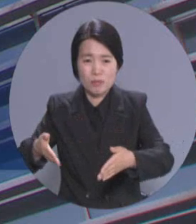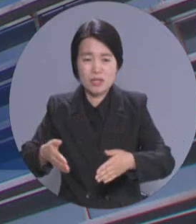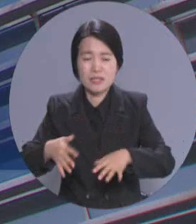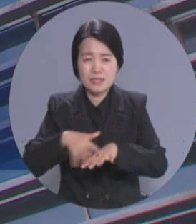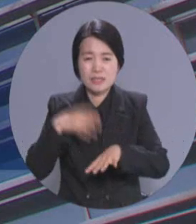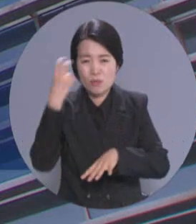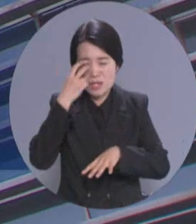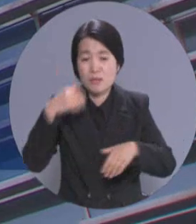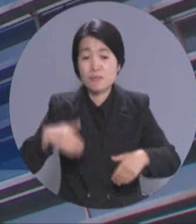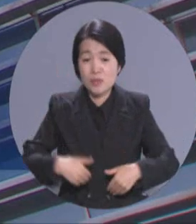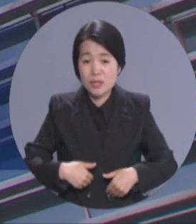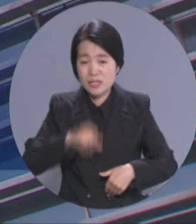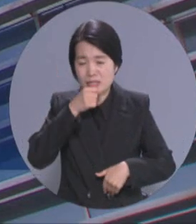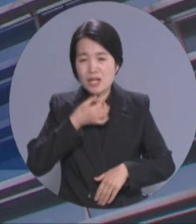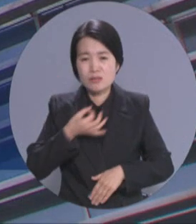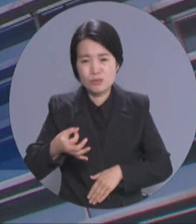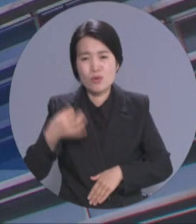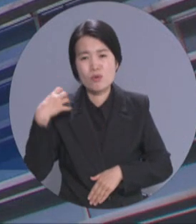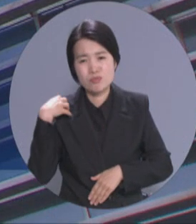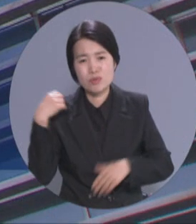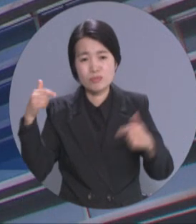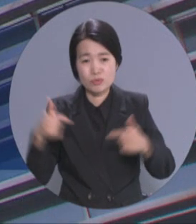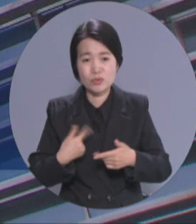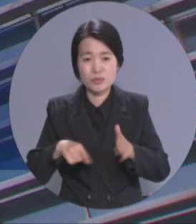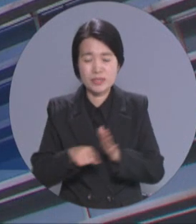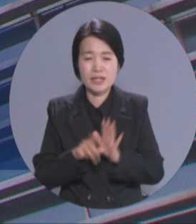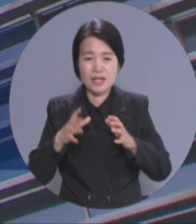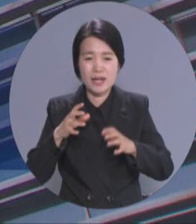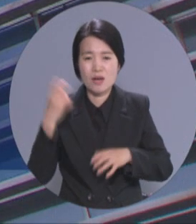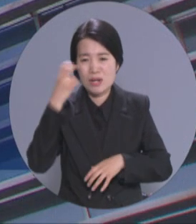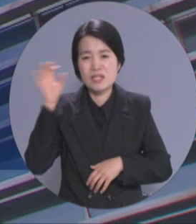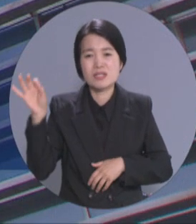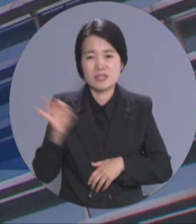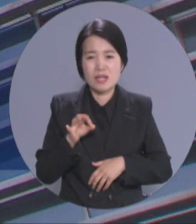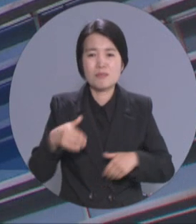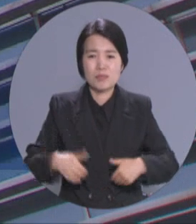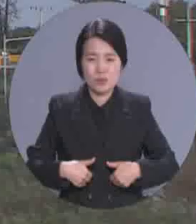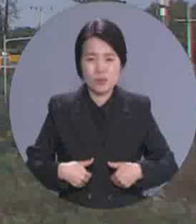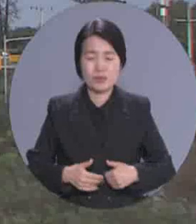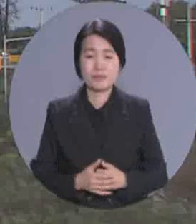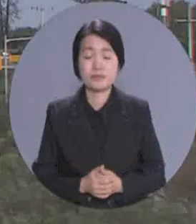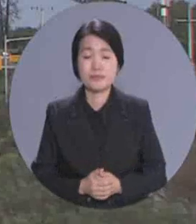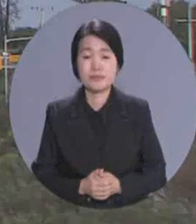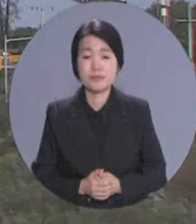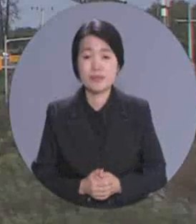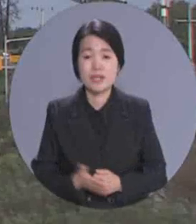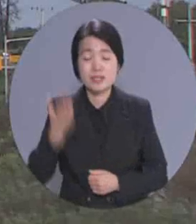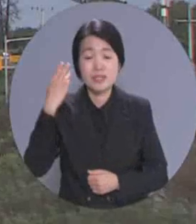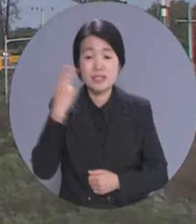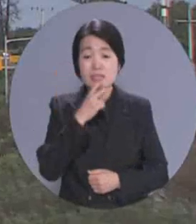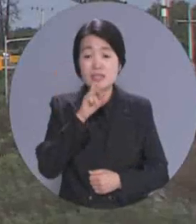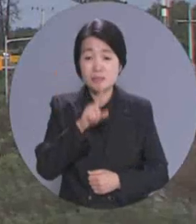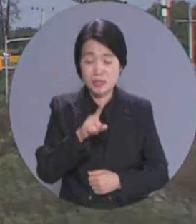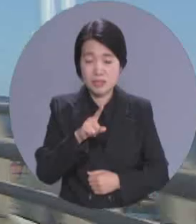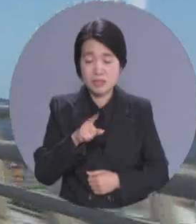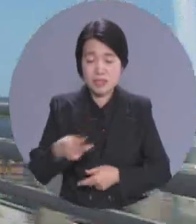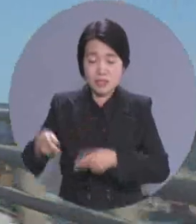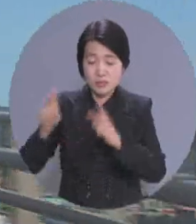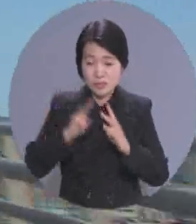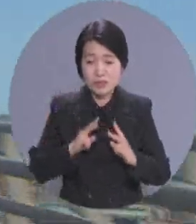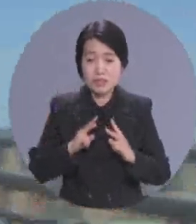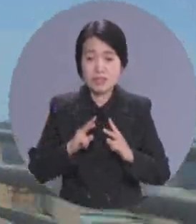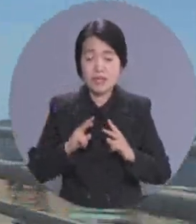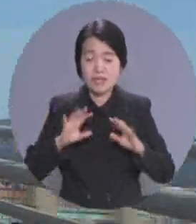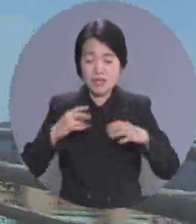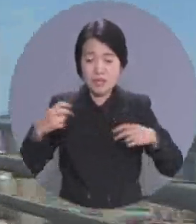관리가 필요하고요. 재정 부담 해소를 위해서는 국가가 관리가 필요하지 않겠냐. 지난 2021년 이순신 대교의